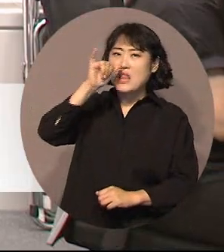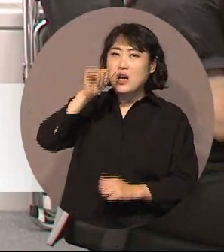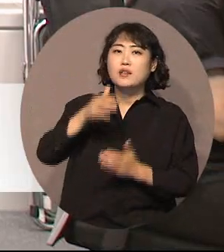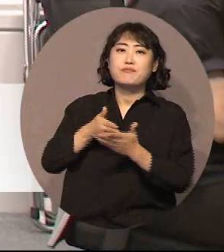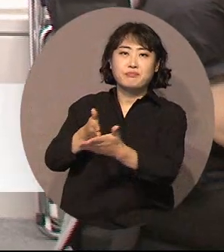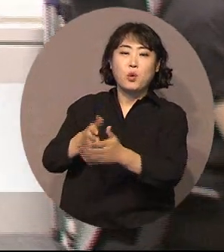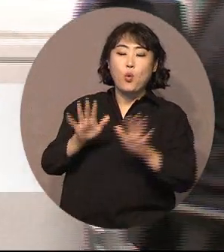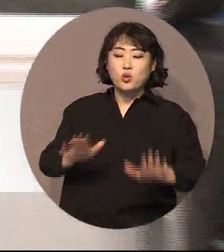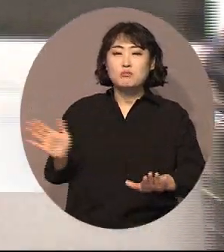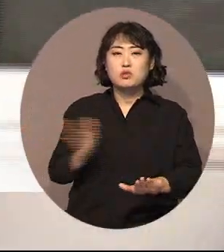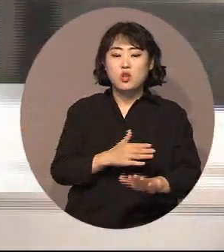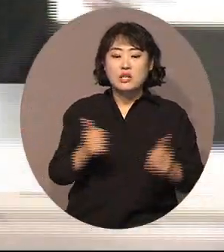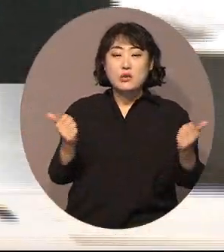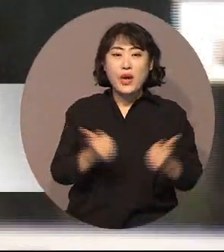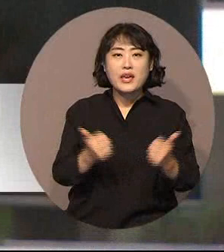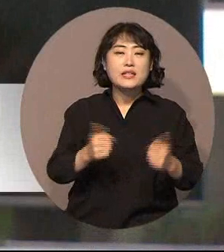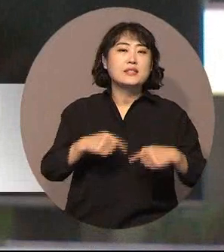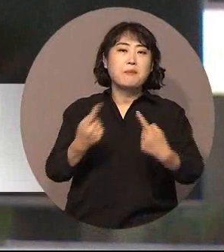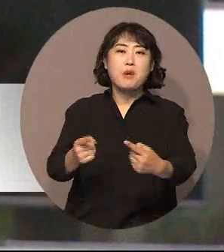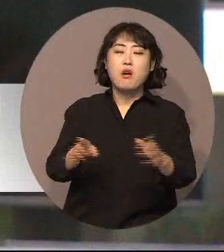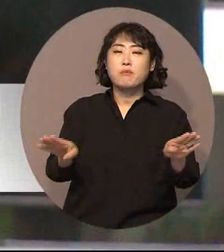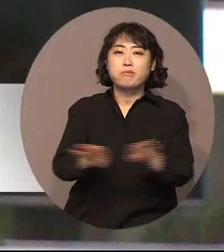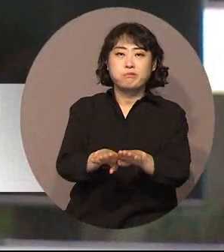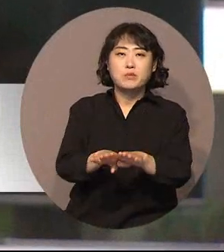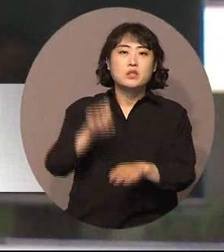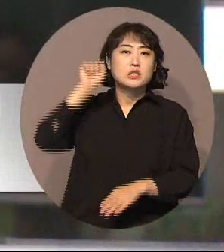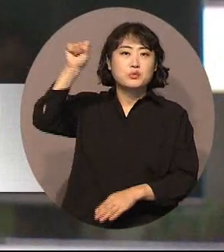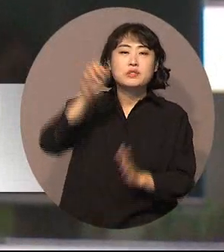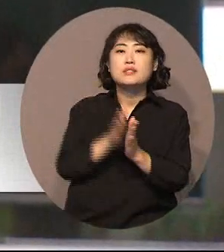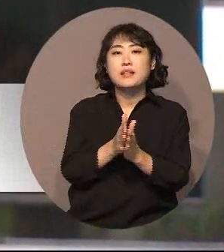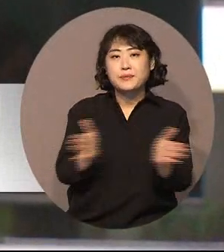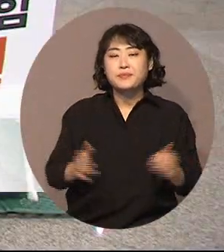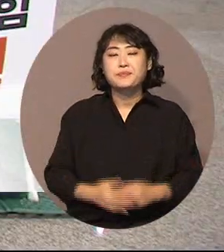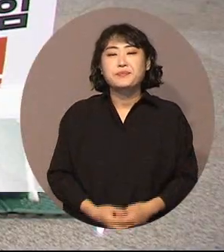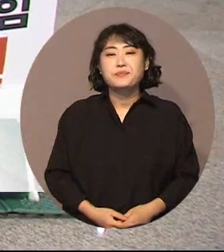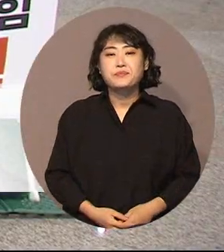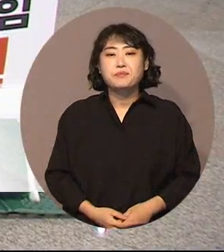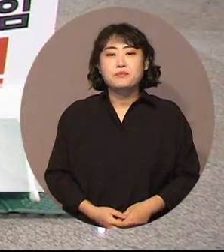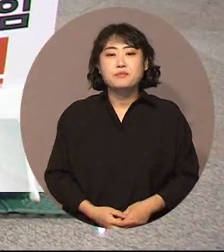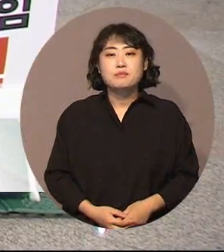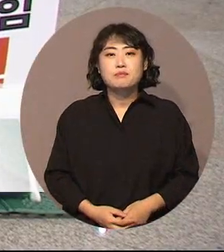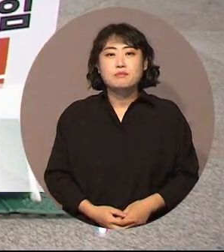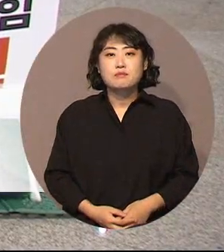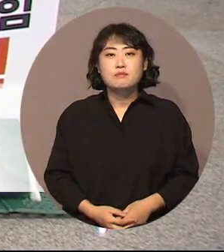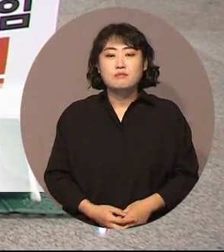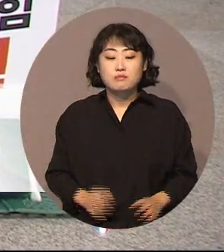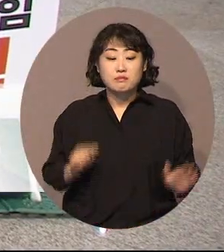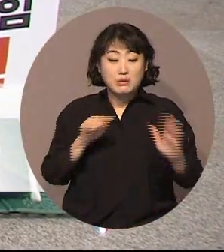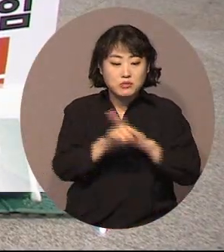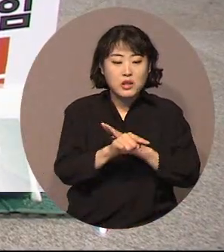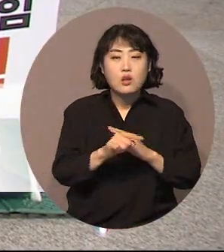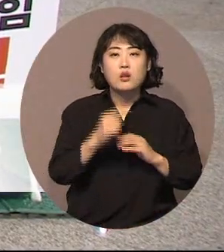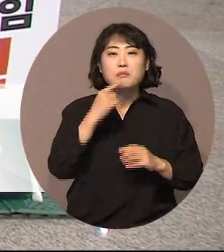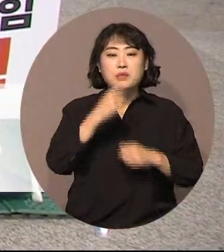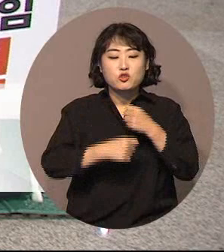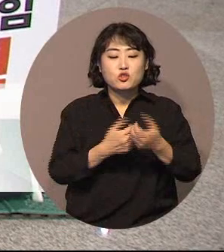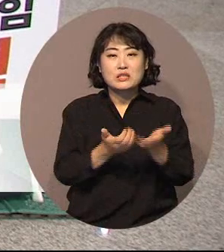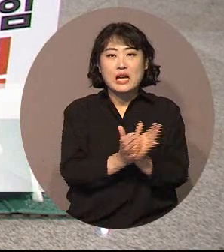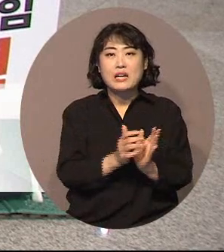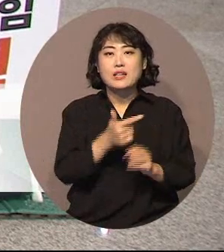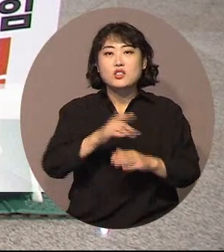오늘부터 임시회 일정에 불참하고 농성에 들어갔습니다 농성장애들은 황운화 민주당